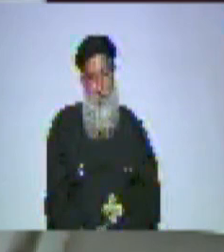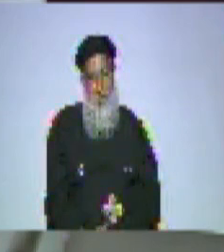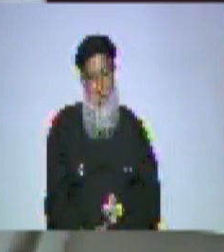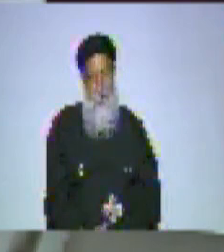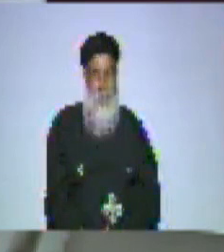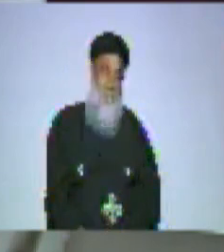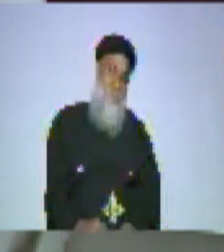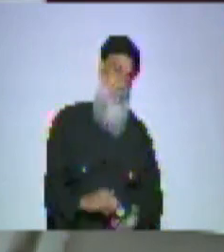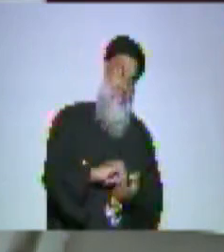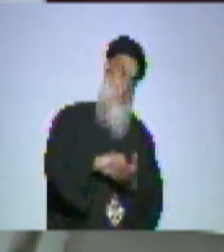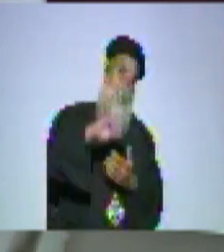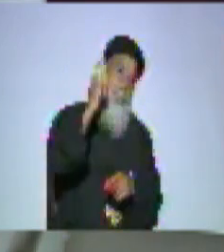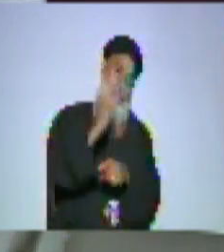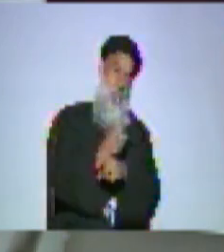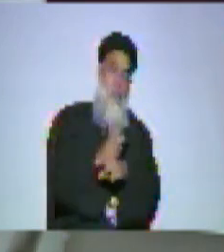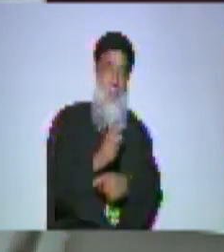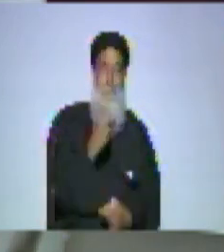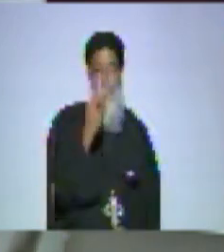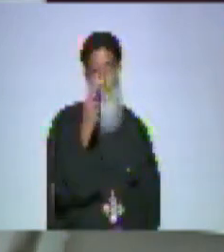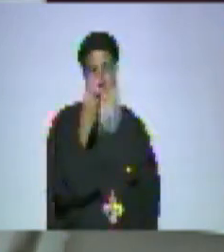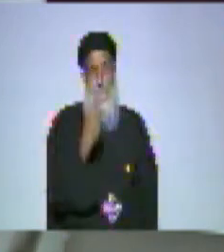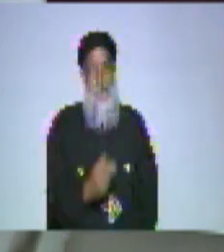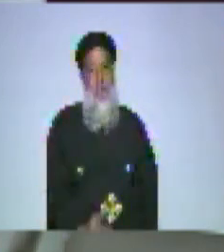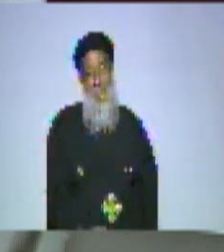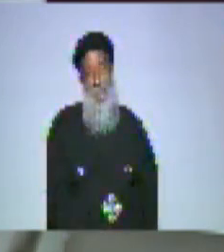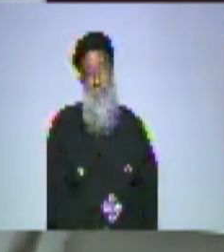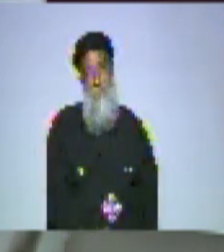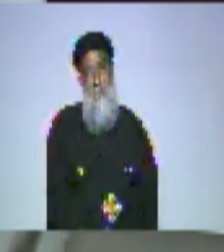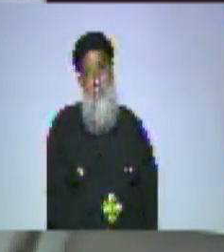الاولى اصحاح اتنين